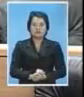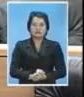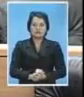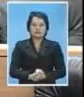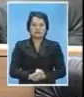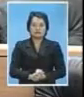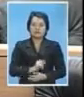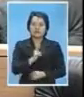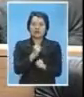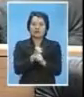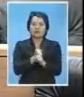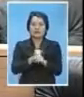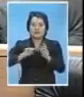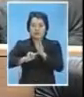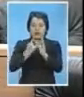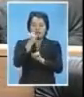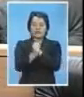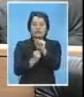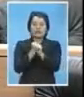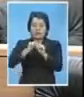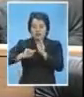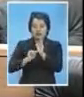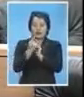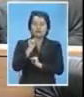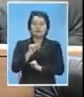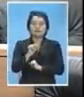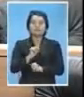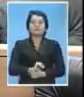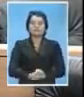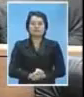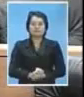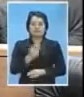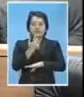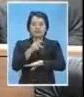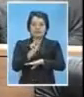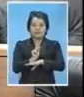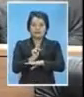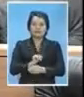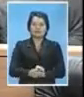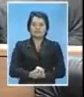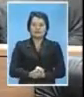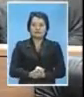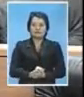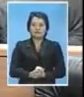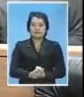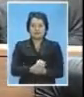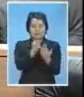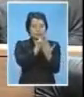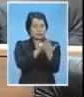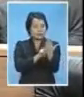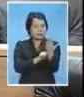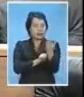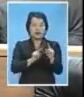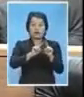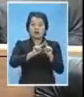ที่จะเริ่มดำเนินการในปีแรกครับท่านประธานท่านประธานที่เคารพครับลองมาอ่านดูใน